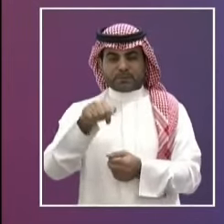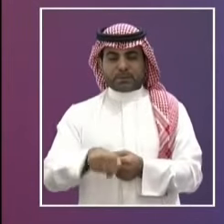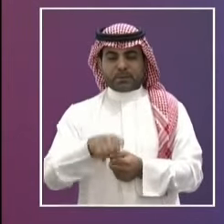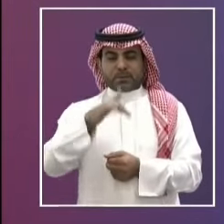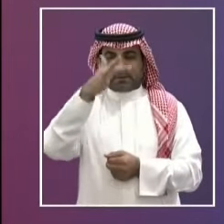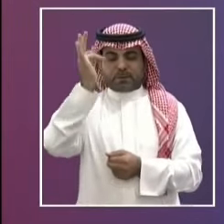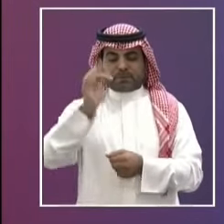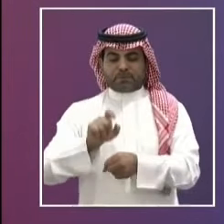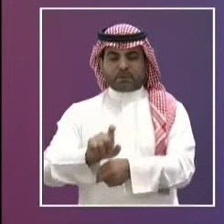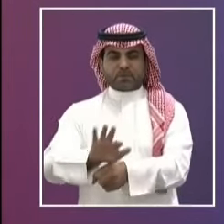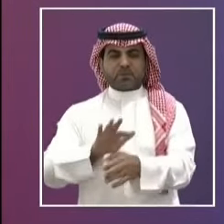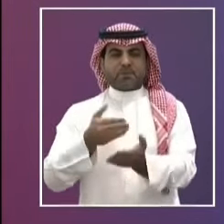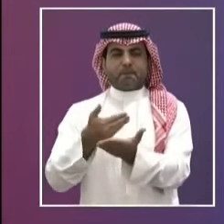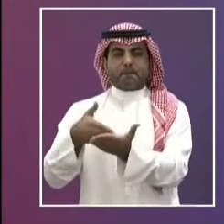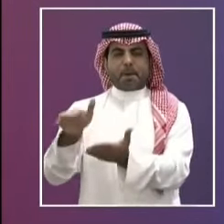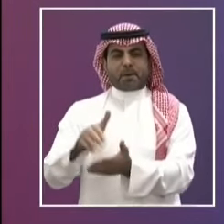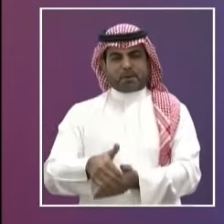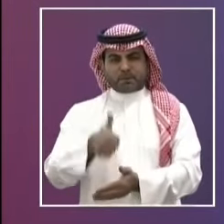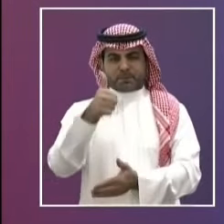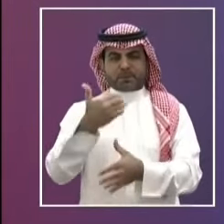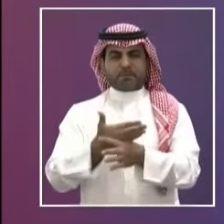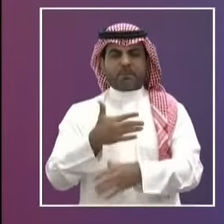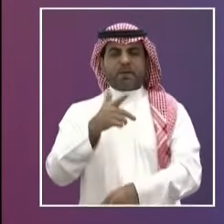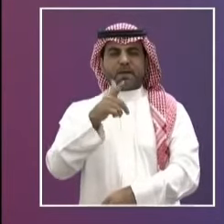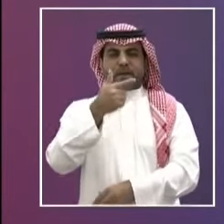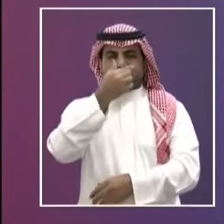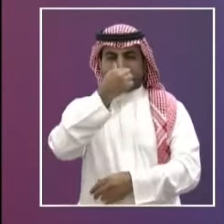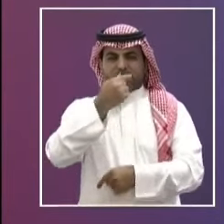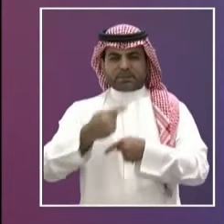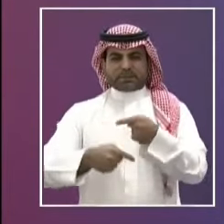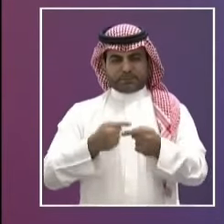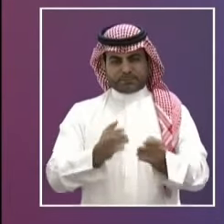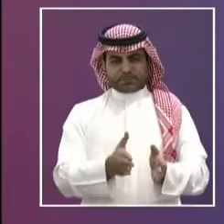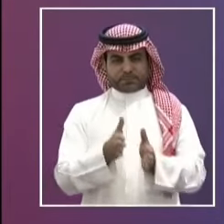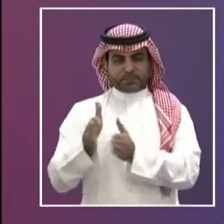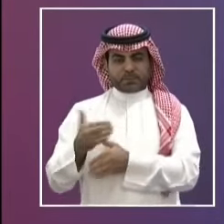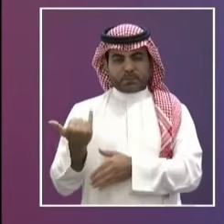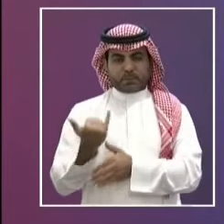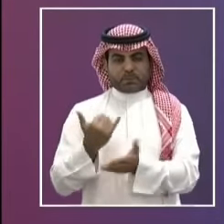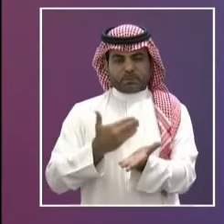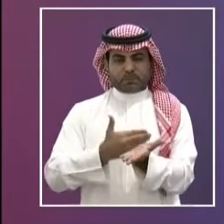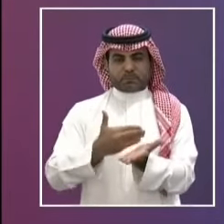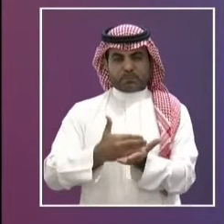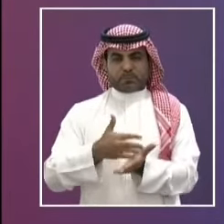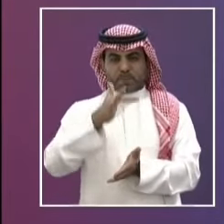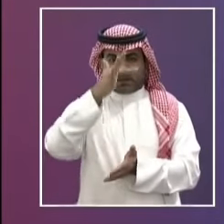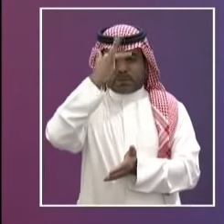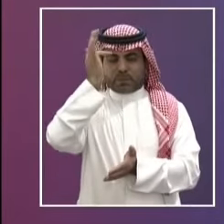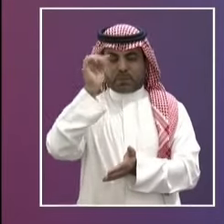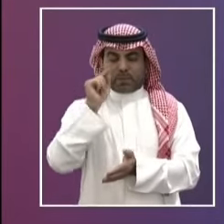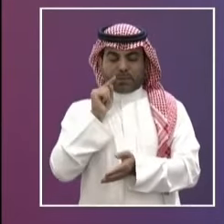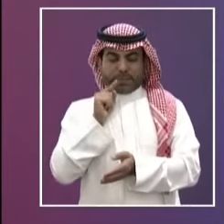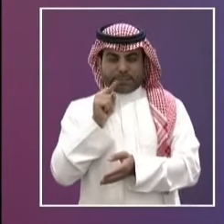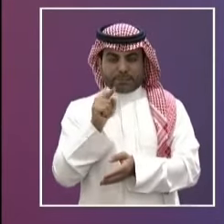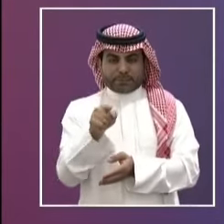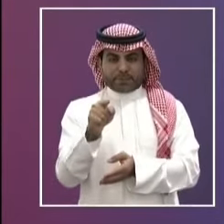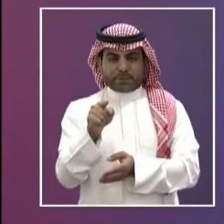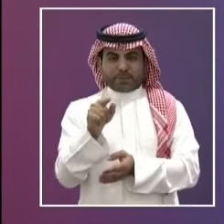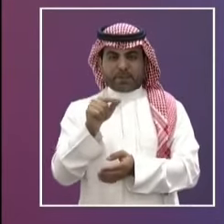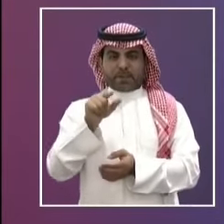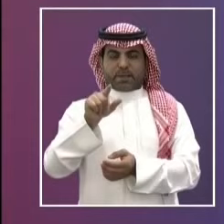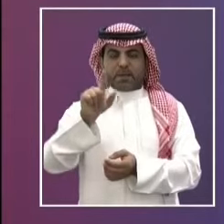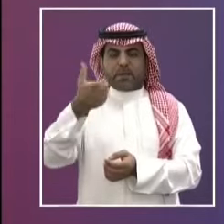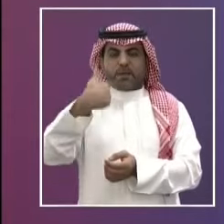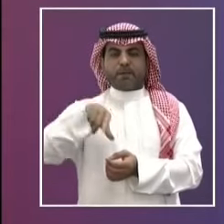بغيره من الفيروسات ومن ضمنها الإنفلونزا إن شاء الله. لكن من المهم أن نشير أنه في حال ظهور أعراض، فإن أعراض الإنفلونزا